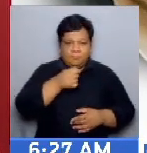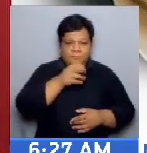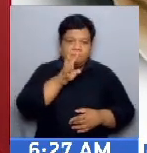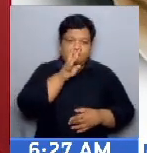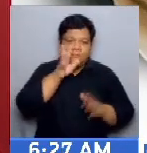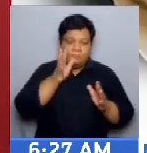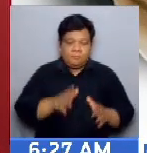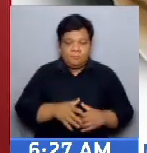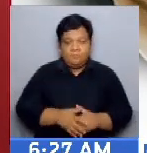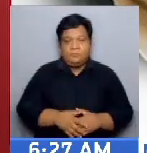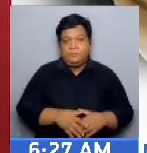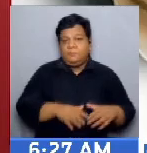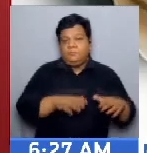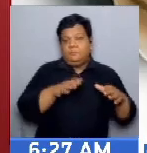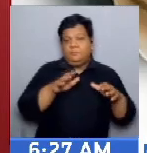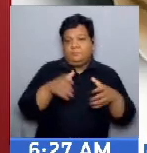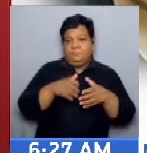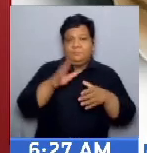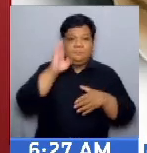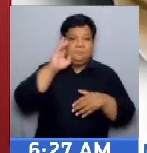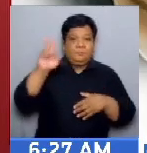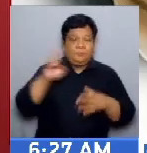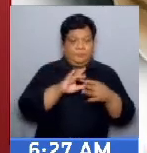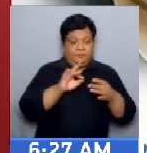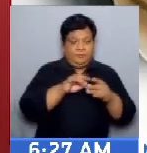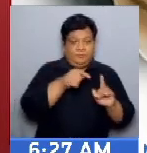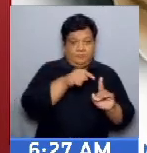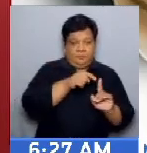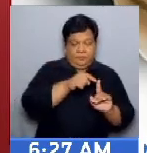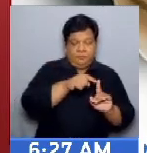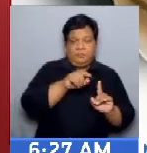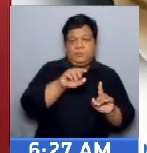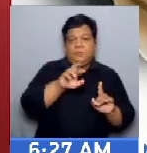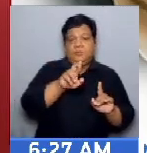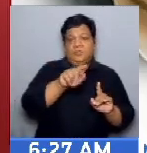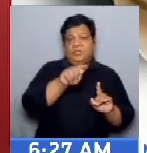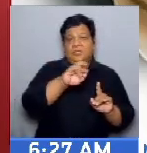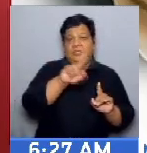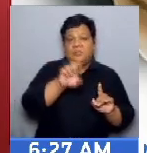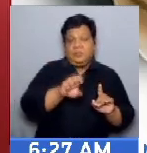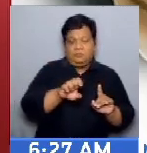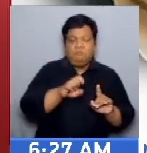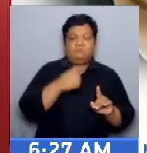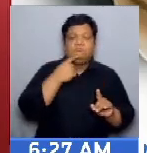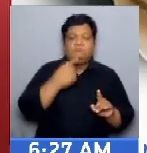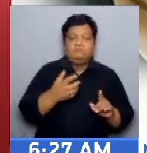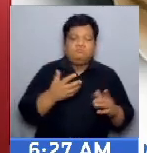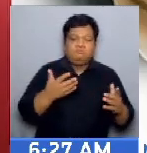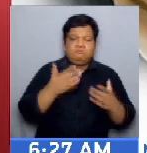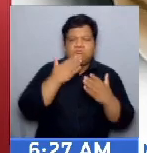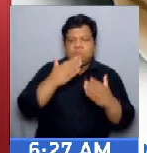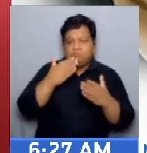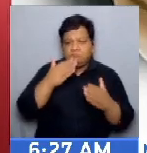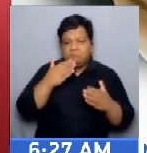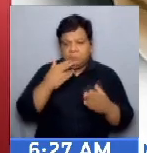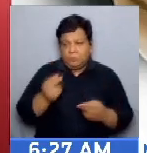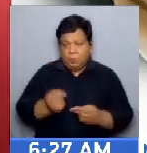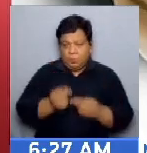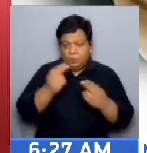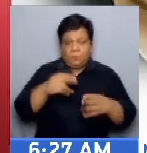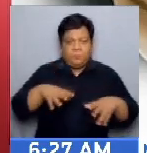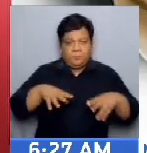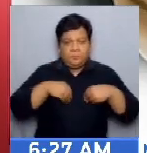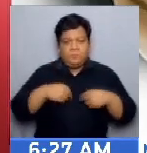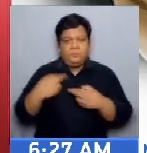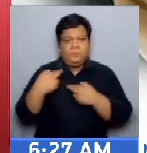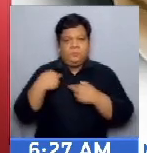Marcos, nagpasalamat si Angeles sa oportunidad. Tinatanggap daw niya ang nomination at ang responsibilidad sa pamumuno ng